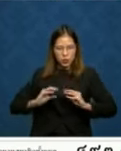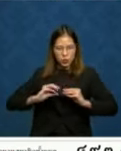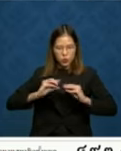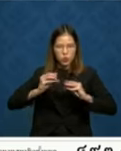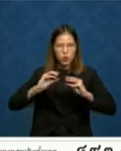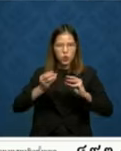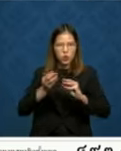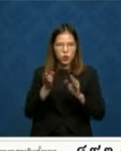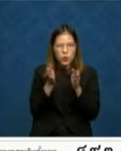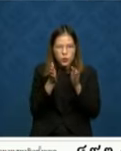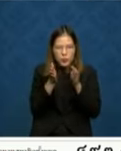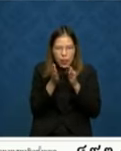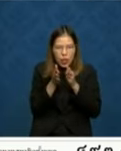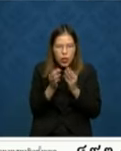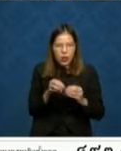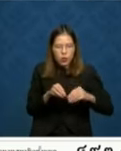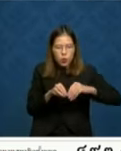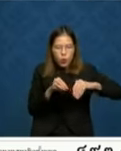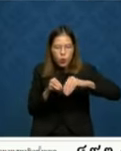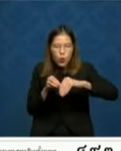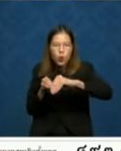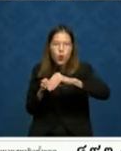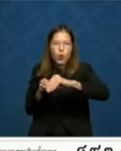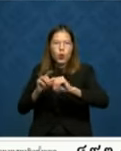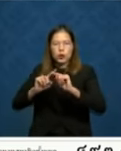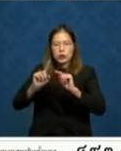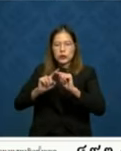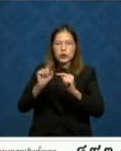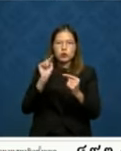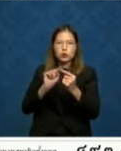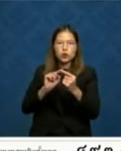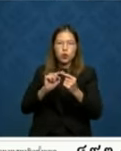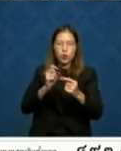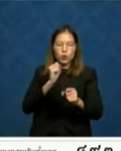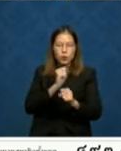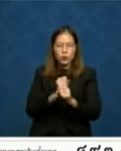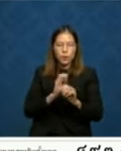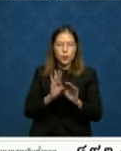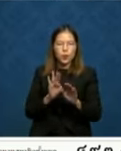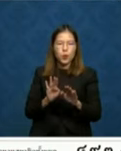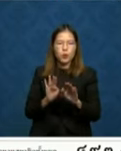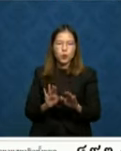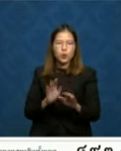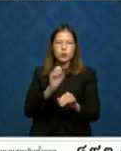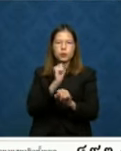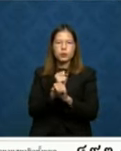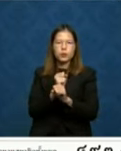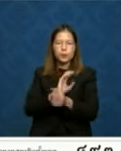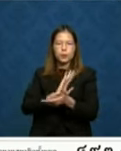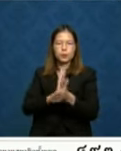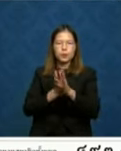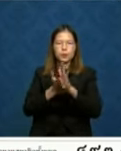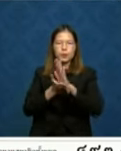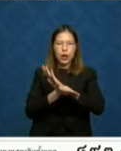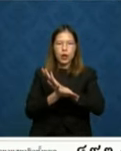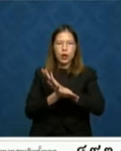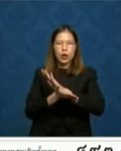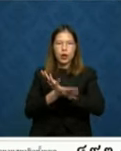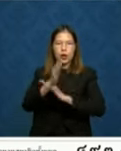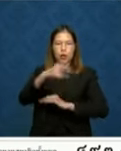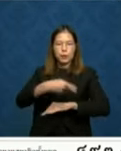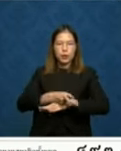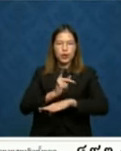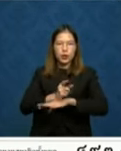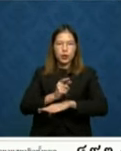ครับจนมาเป็นต้นยาสูบจนมาเข้าสู่กระบวนการบ่มแล้วก็แปรรูปท่านประธานที่เค